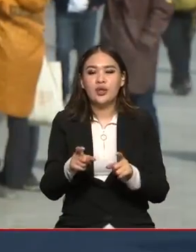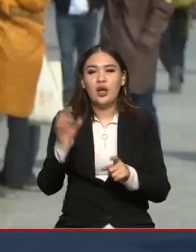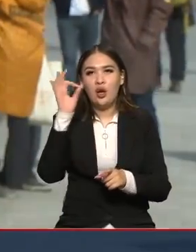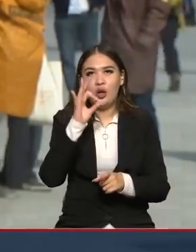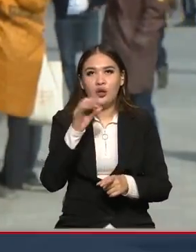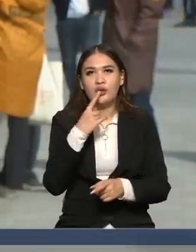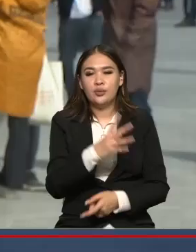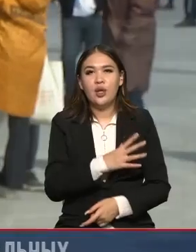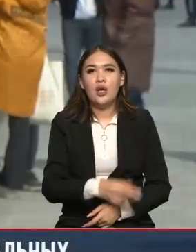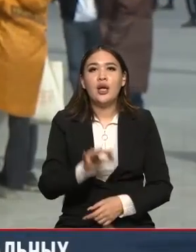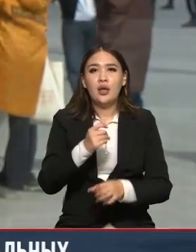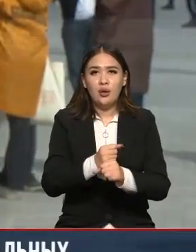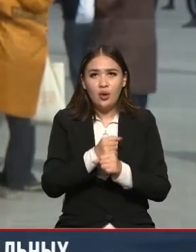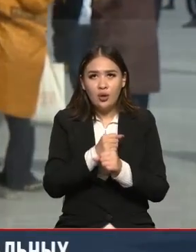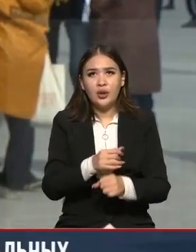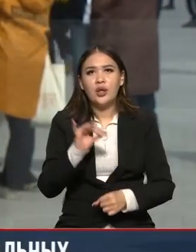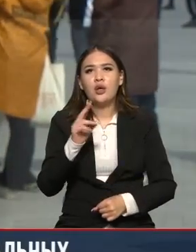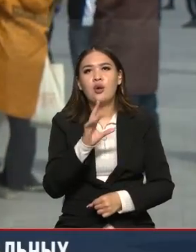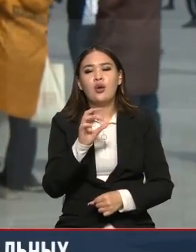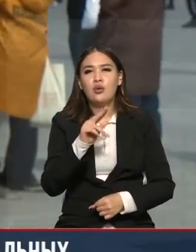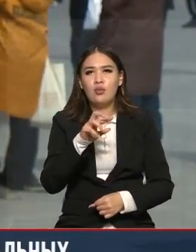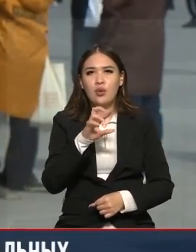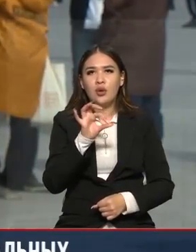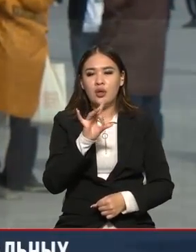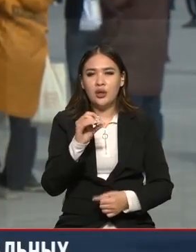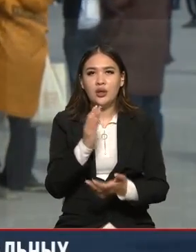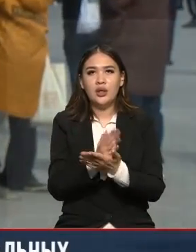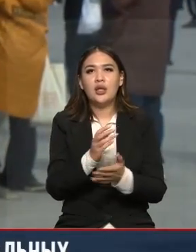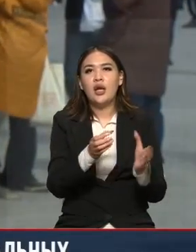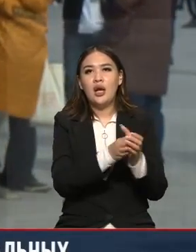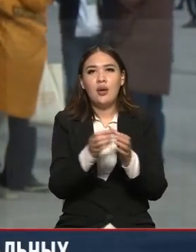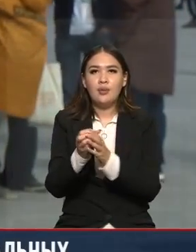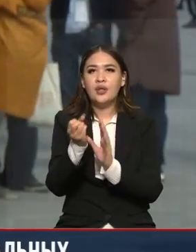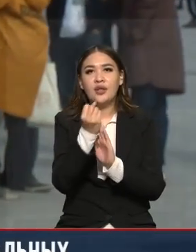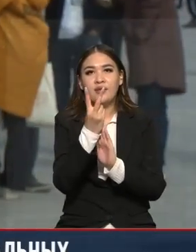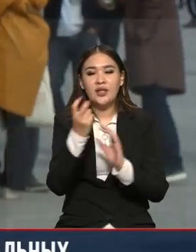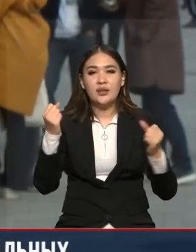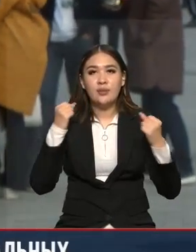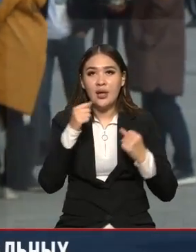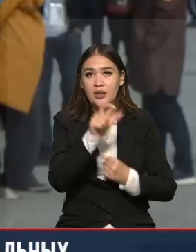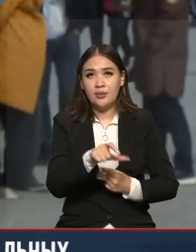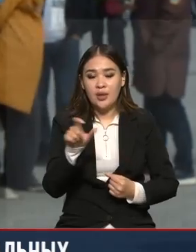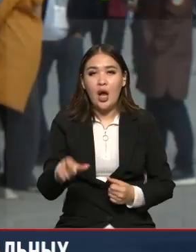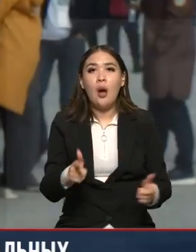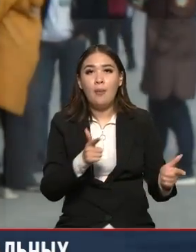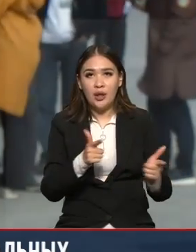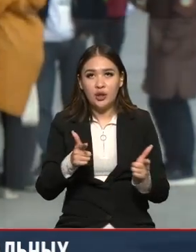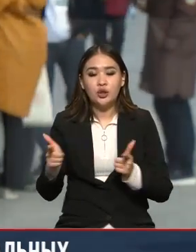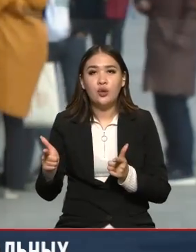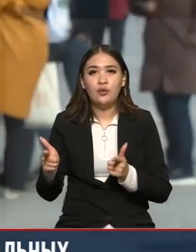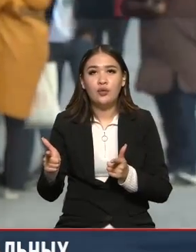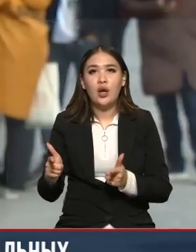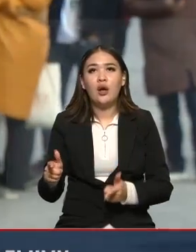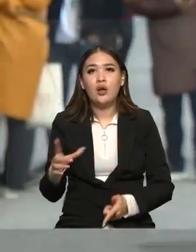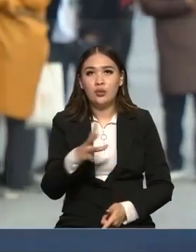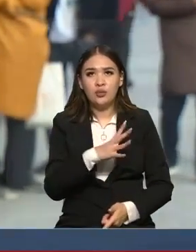и по кокпару, и по кокбору есть отдельные команды по 12 спортсменов. Ну, подготовка шла у